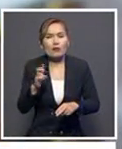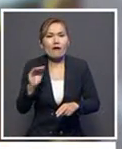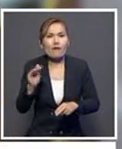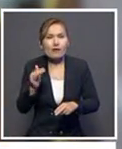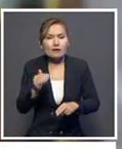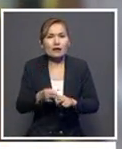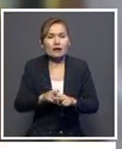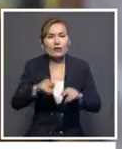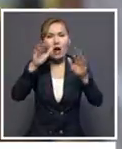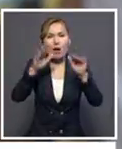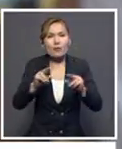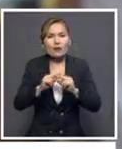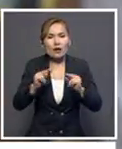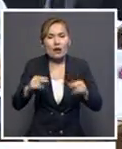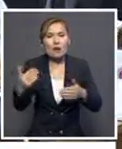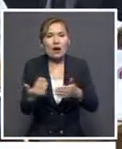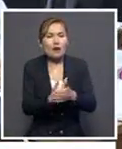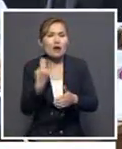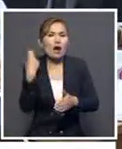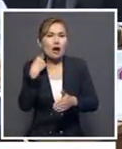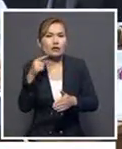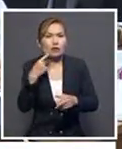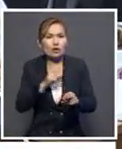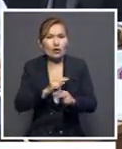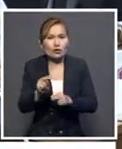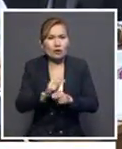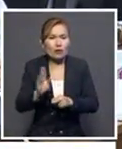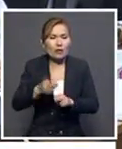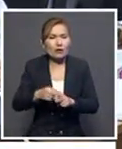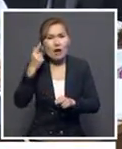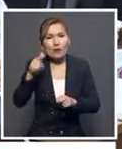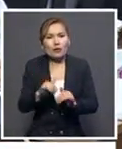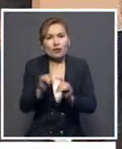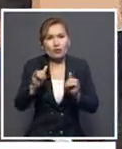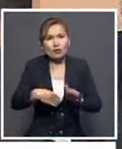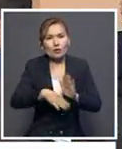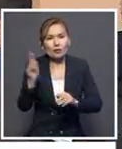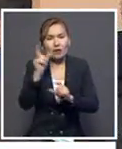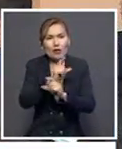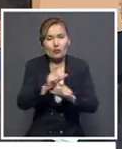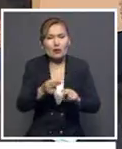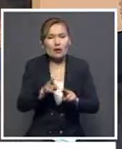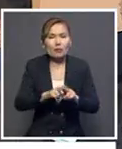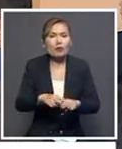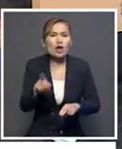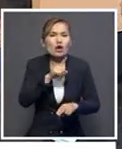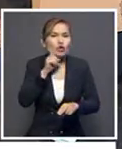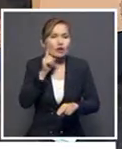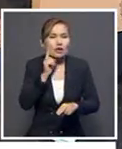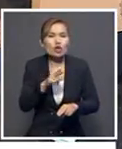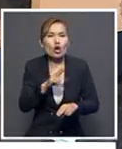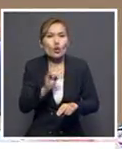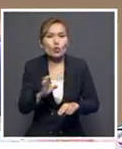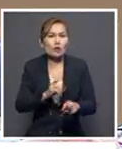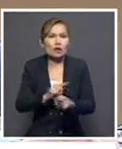физика және информатика мұғалімдерін қайта даярлау, ағылшын тілі ұстаздарының біліктілігін арттыру, мектептерде үйірмелер ашу, оқулықтар